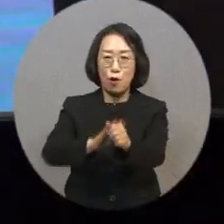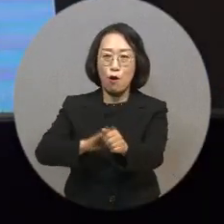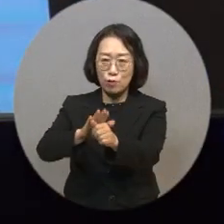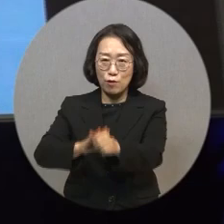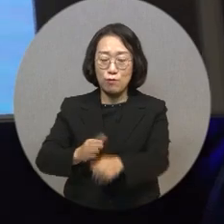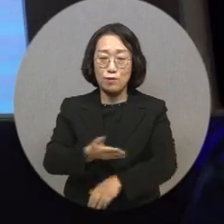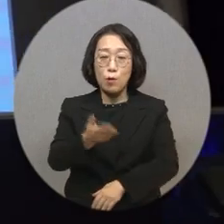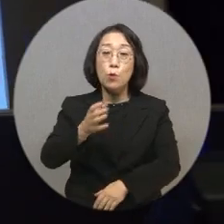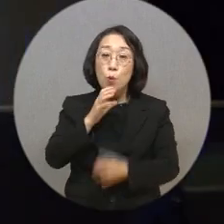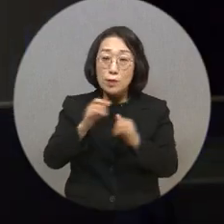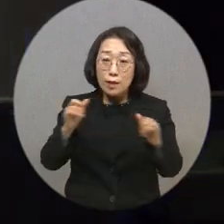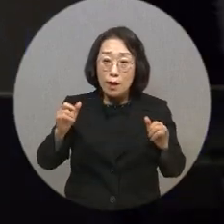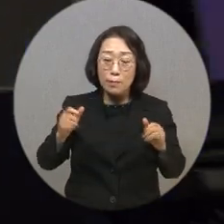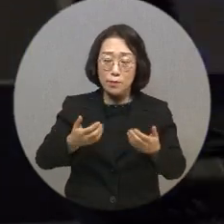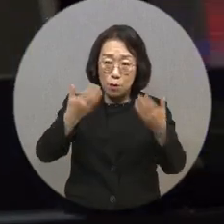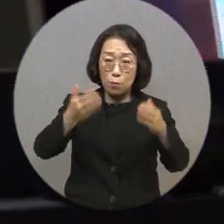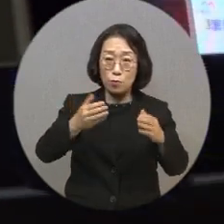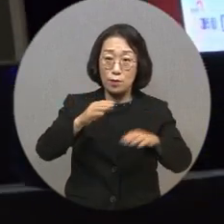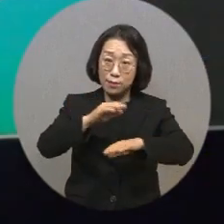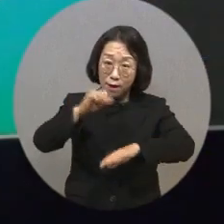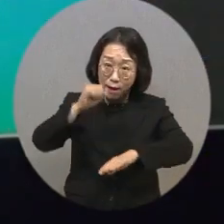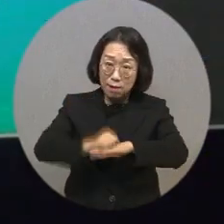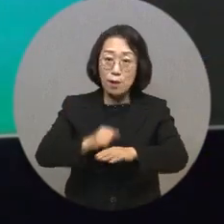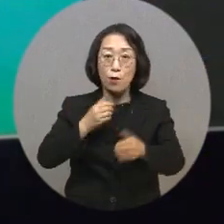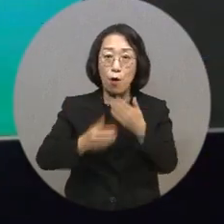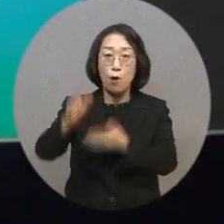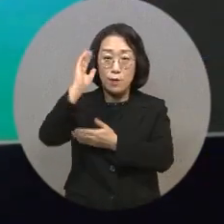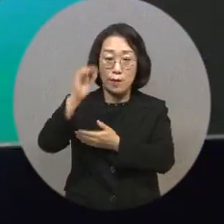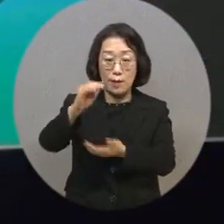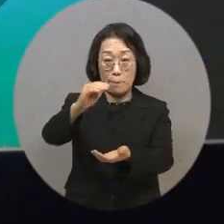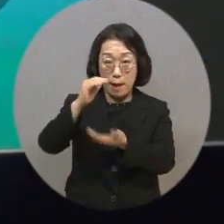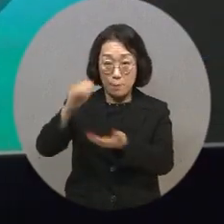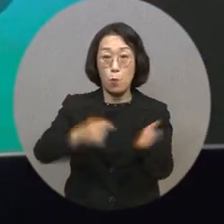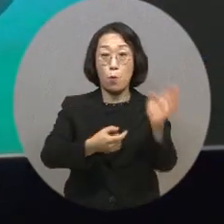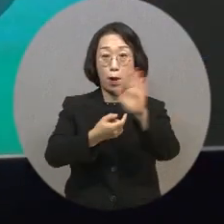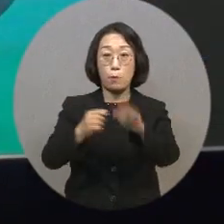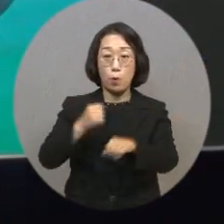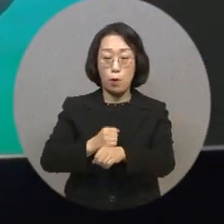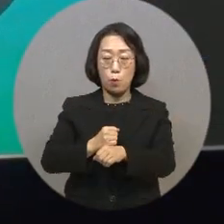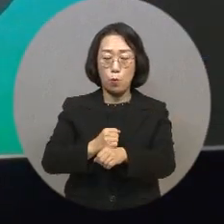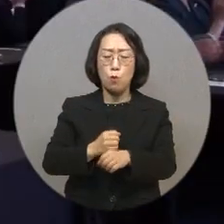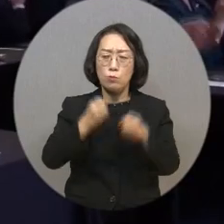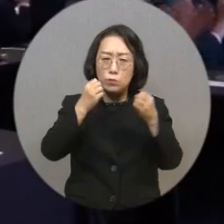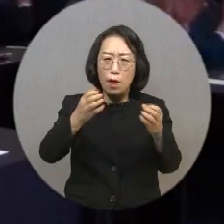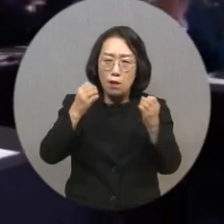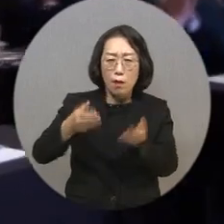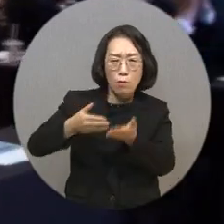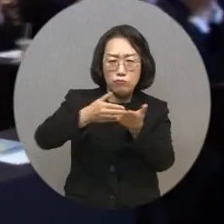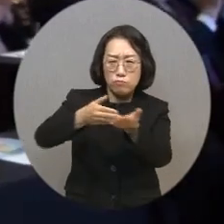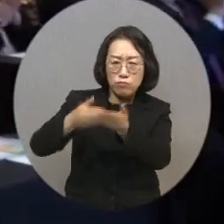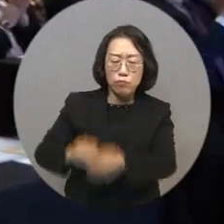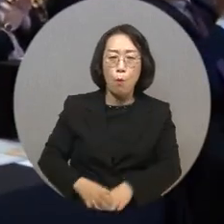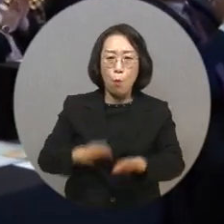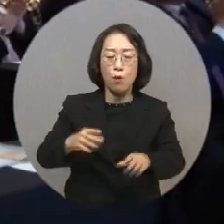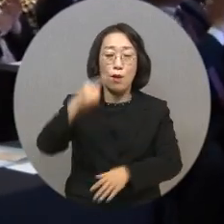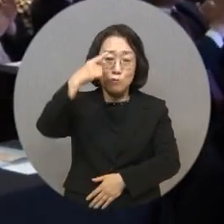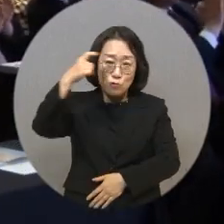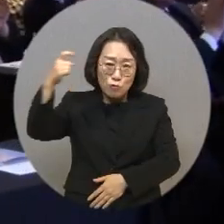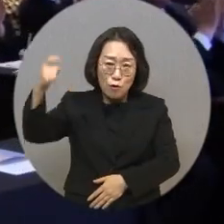노인 자원봉사 활성화 우수 사례 발표, 선배 시민의 새로운 정책 제안문 발표 등 올해의 추억과